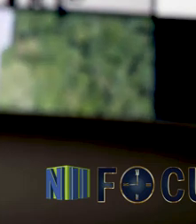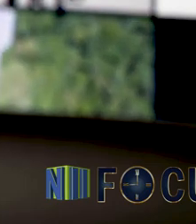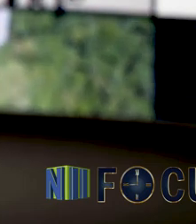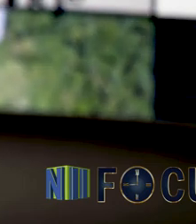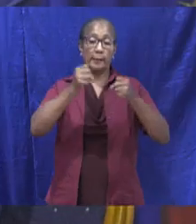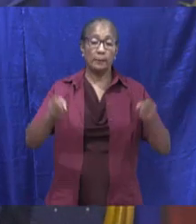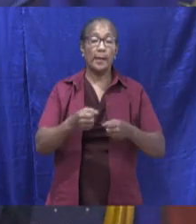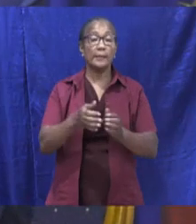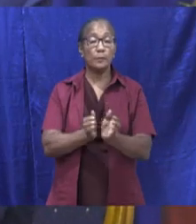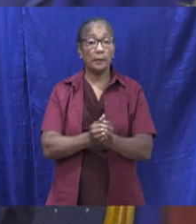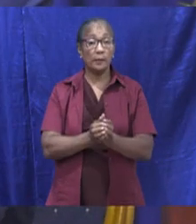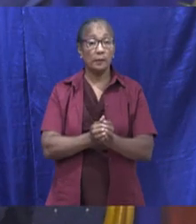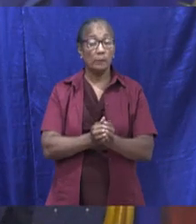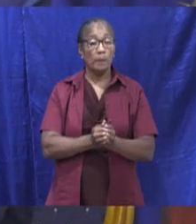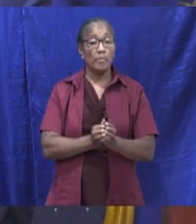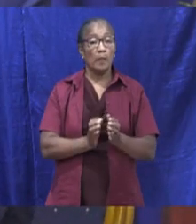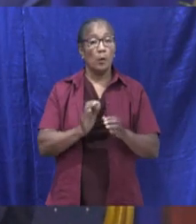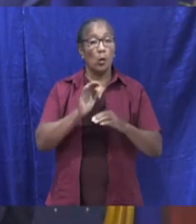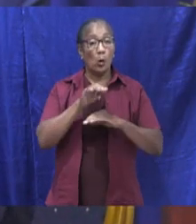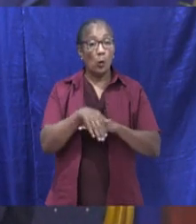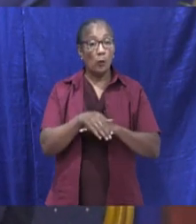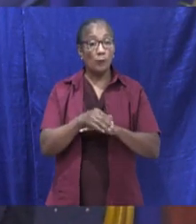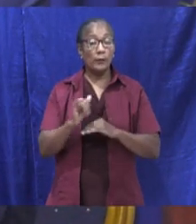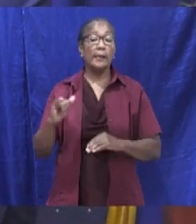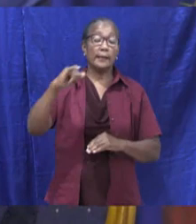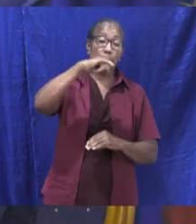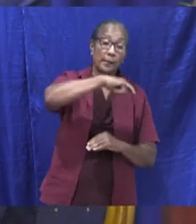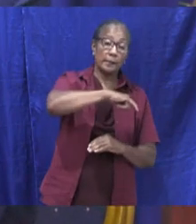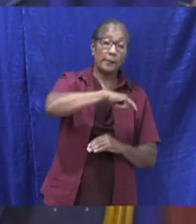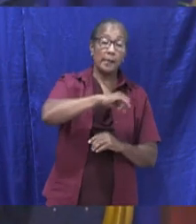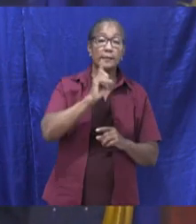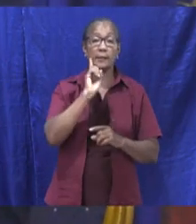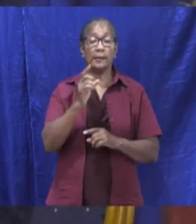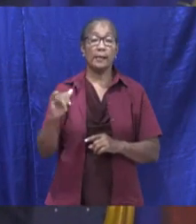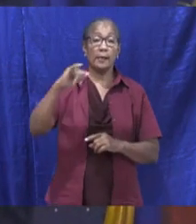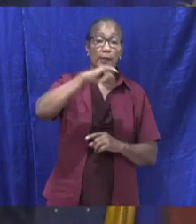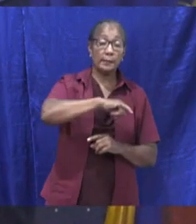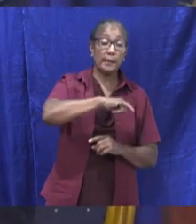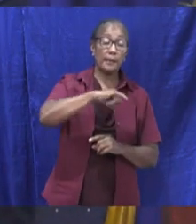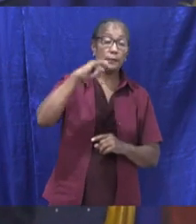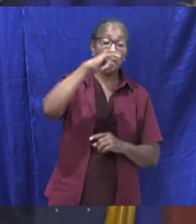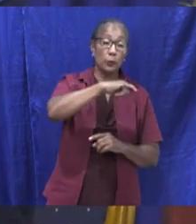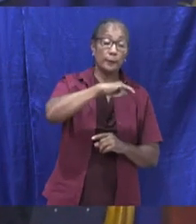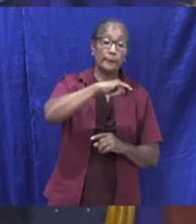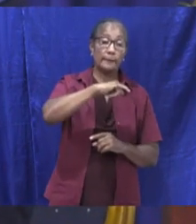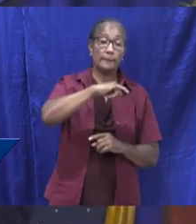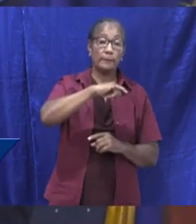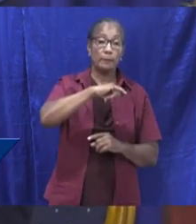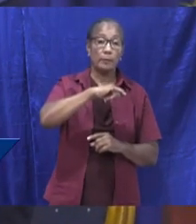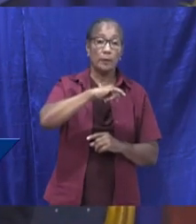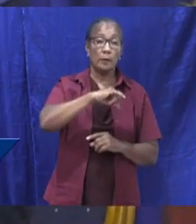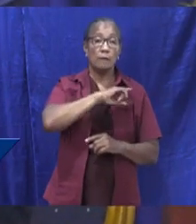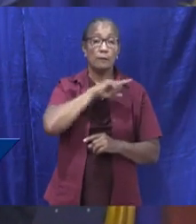verschaft. Laat mij ten aanzien van de repatriatie het volgende stellen. De repatriatievluchten